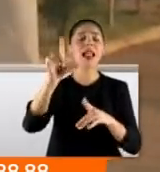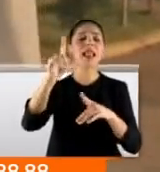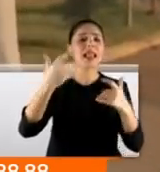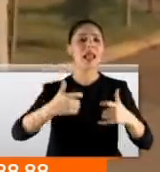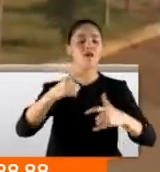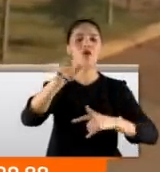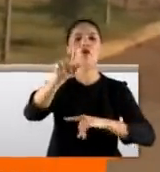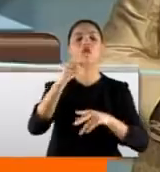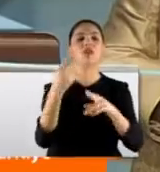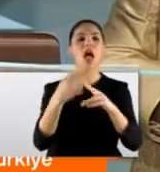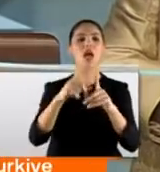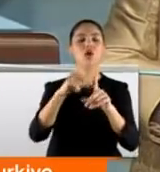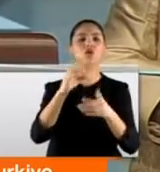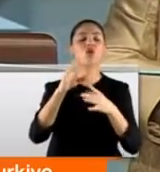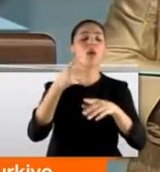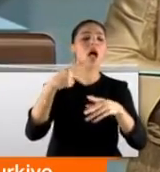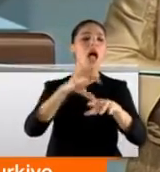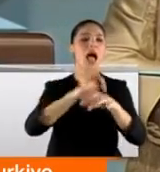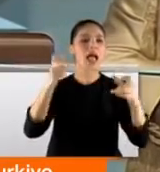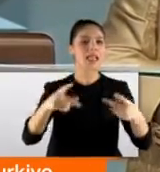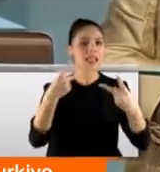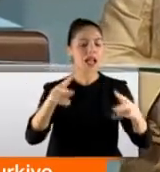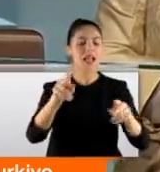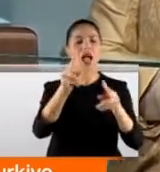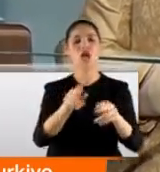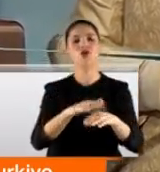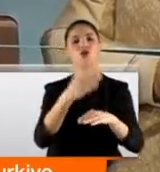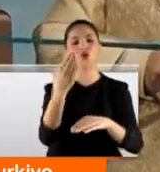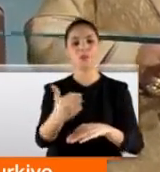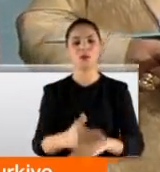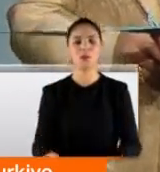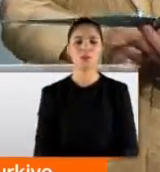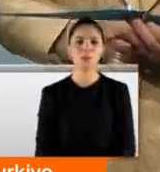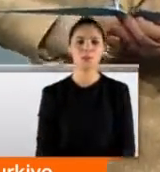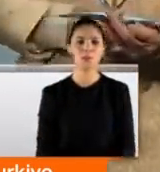Hastanesi'nin açılışını da yaptı. Ya Allah! Bismillah!